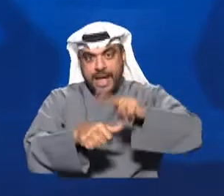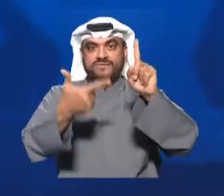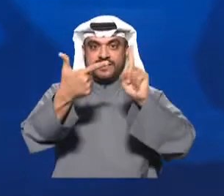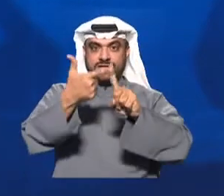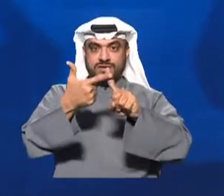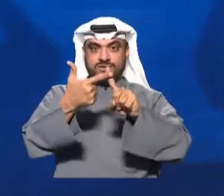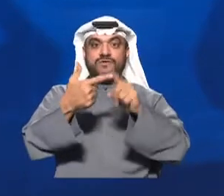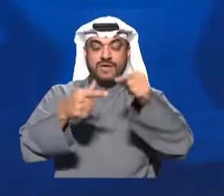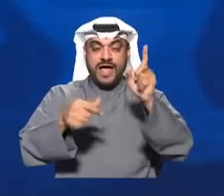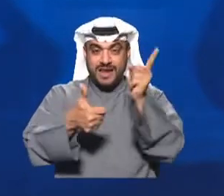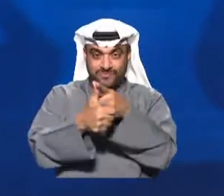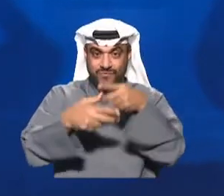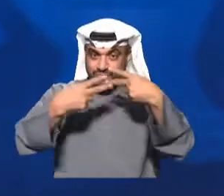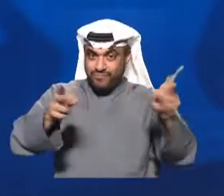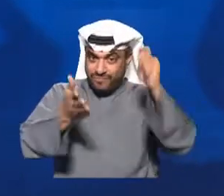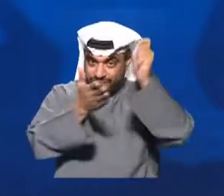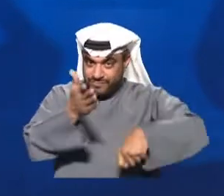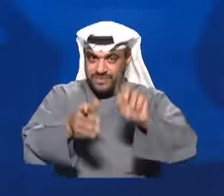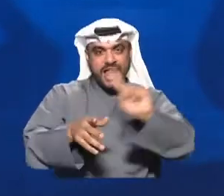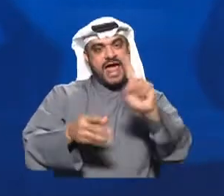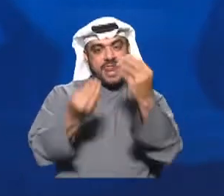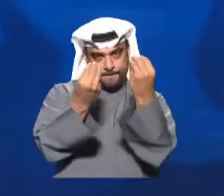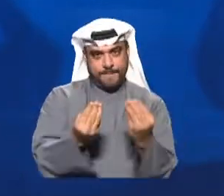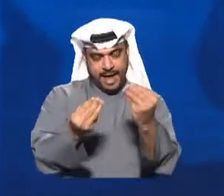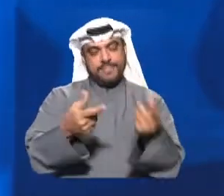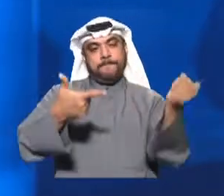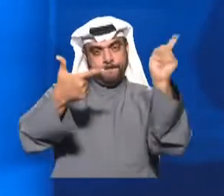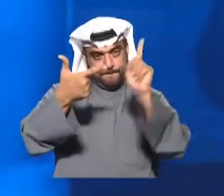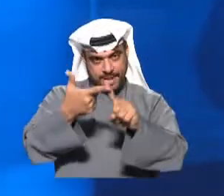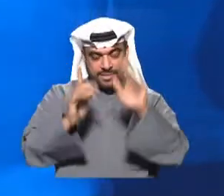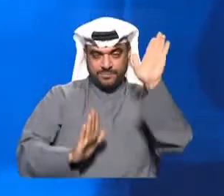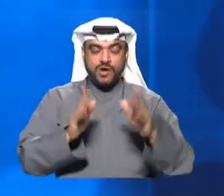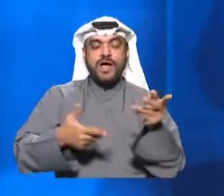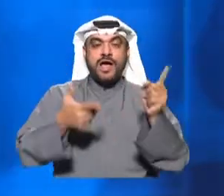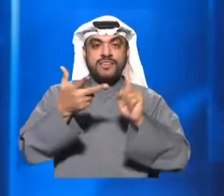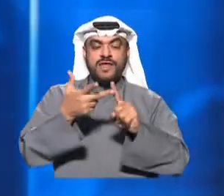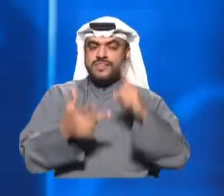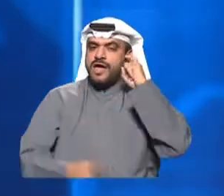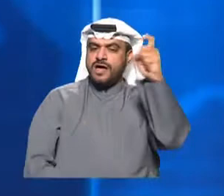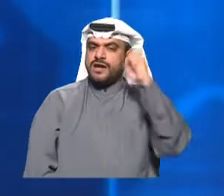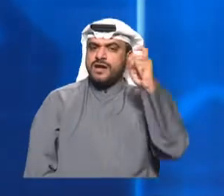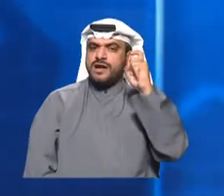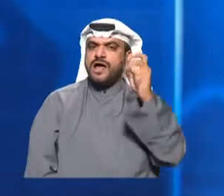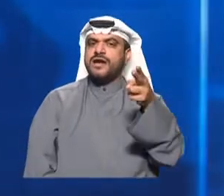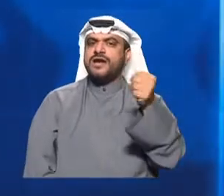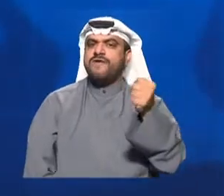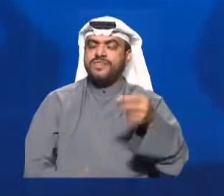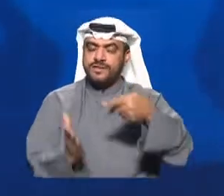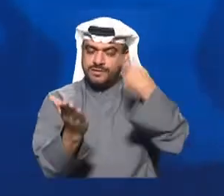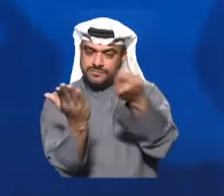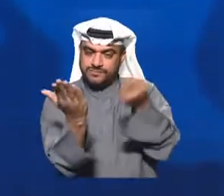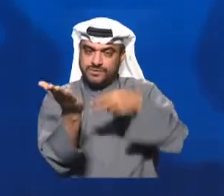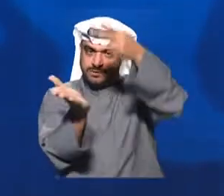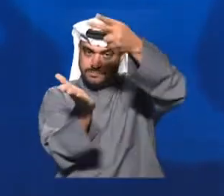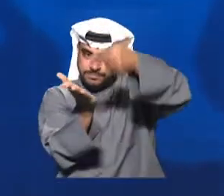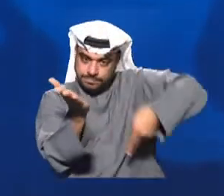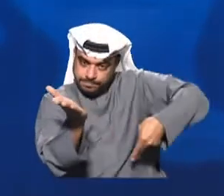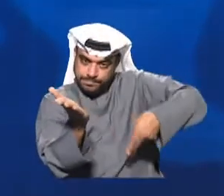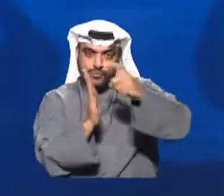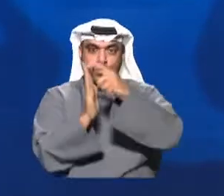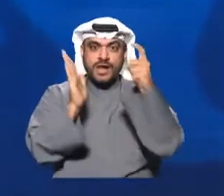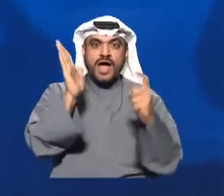الأمة مرزوق علي الغانم عقب رفع الجلسة عن رفض المجلس من حيث المبدأ تقرير لجنة الشؤون